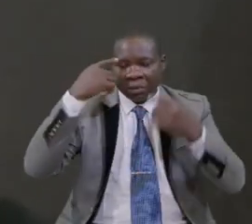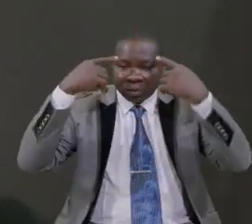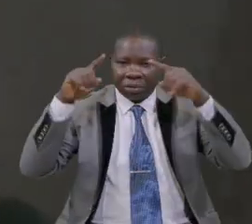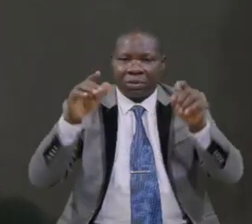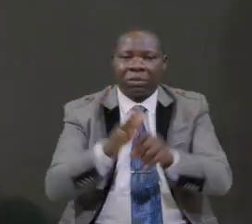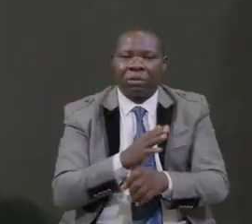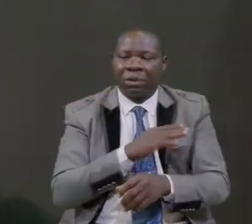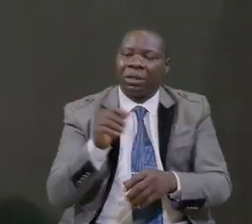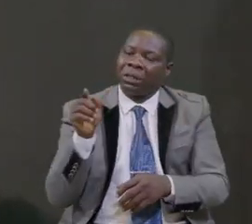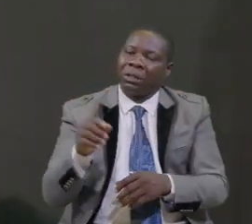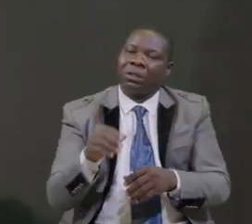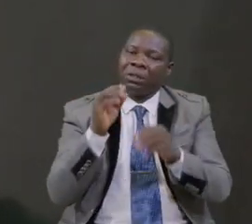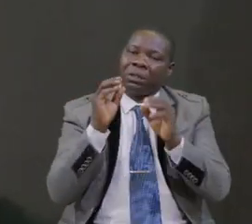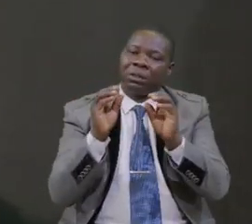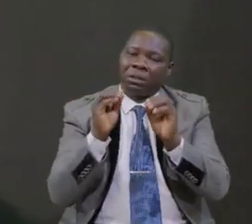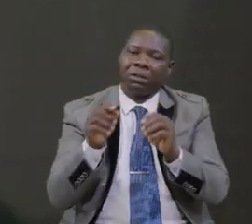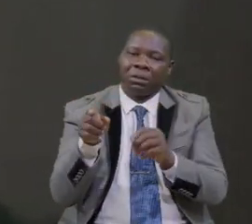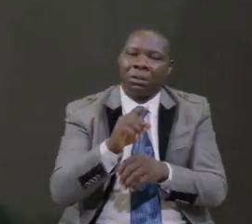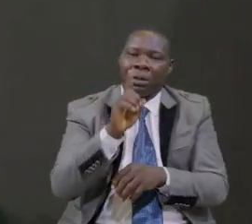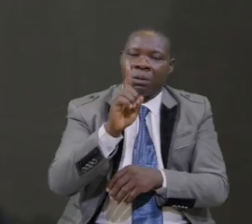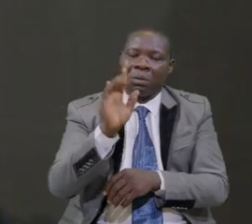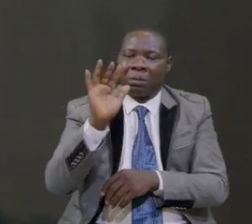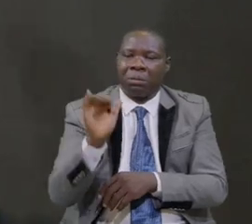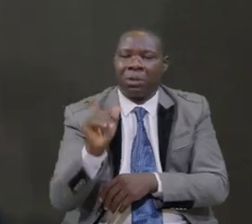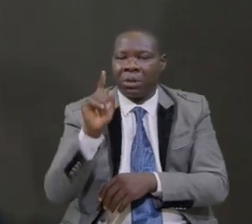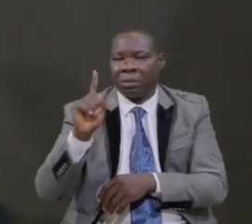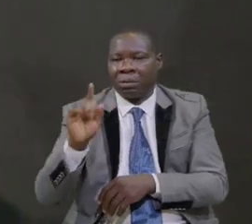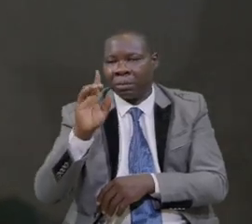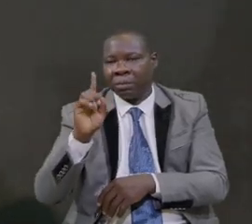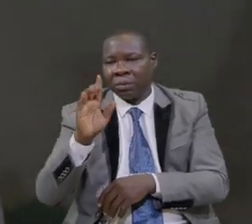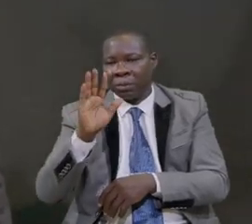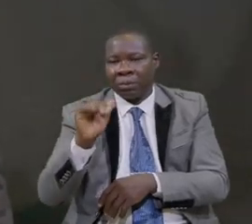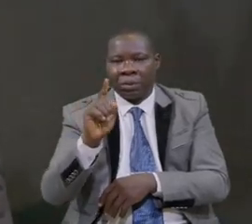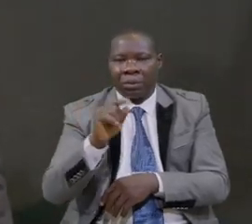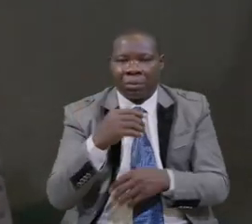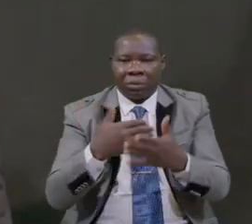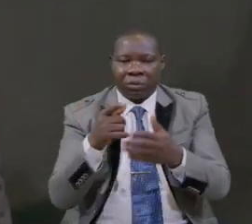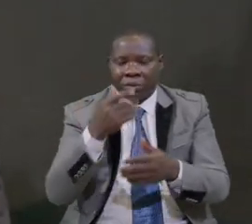il les enseigne l'une après l'autre. Et avant de comprendre ce qui se passe,